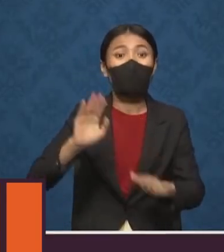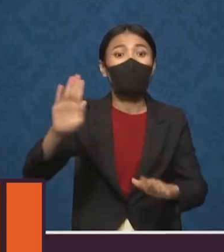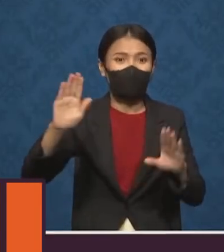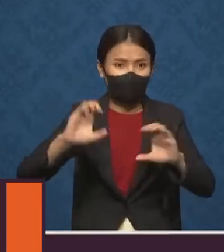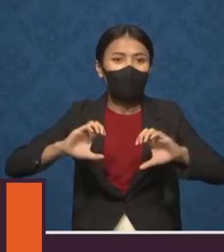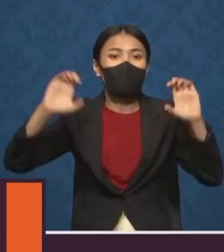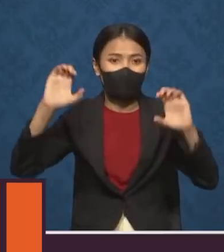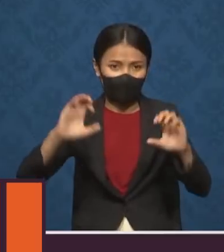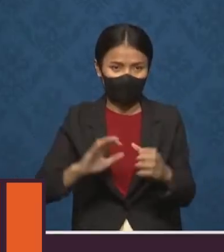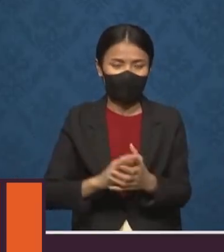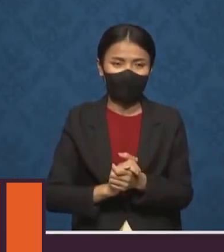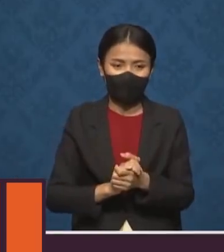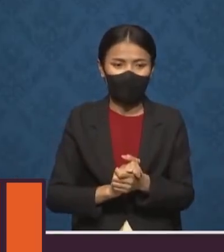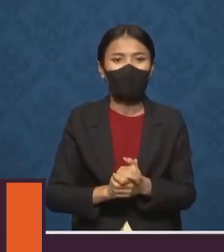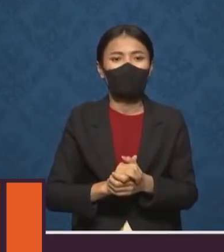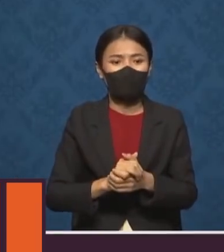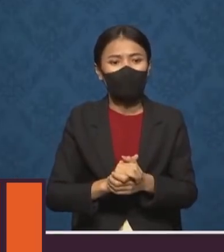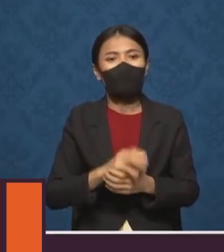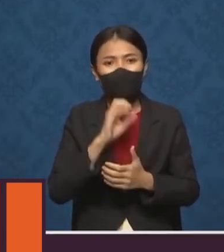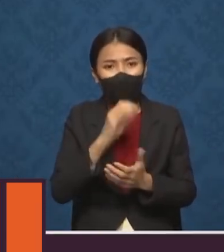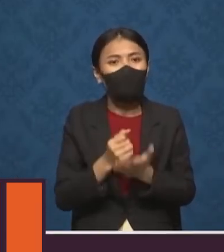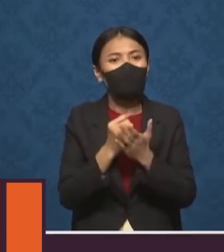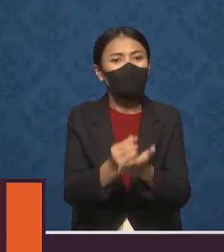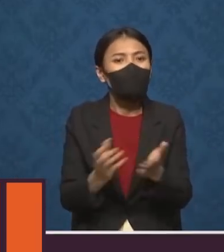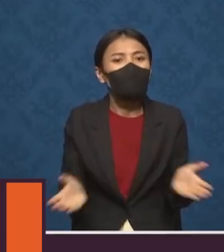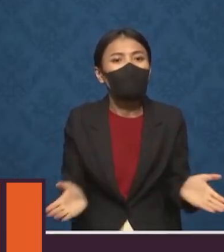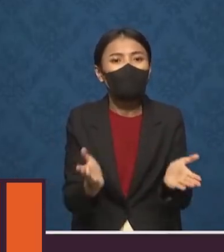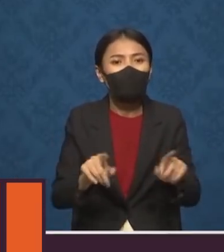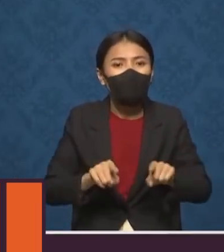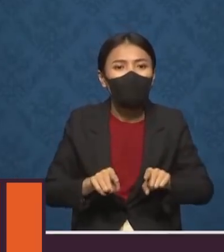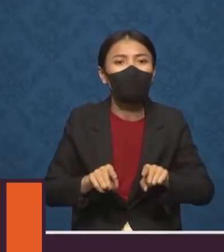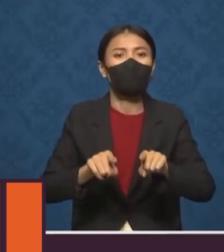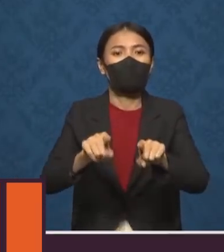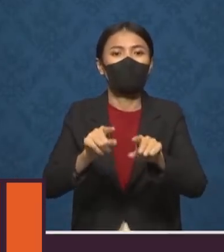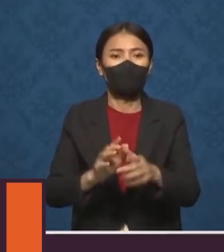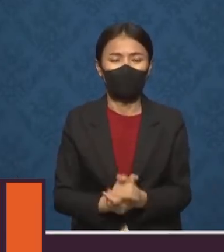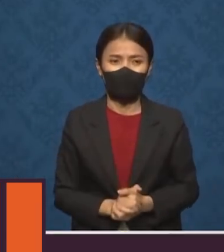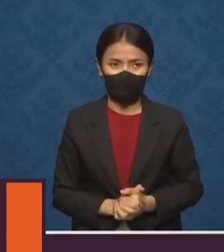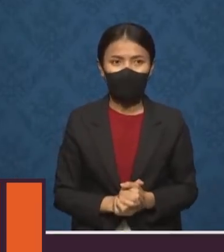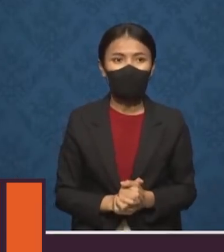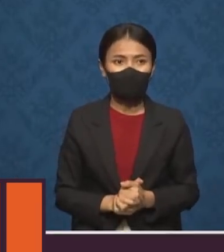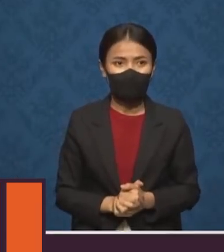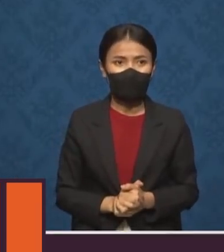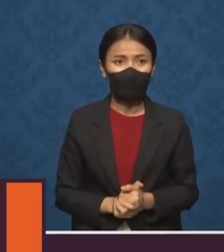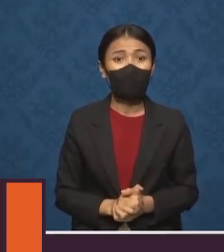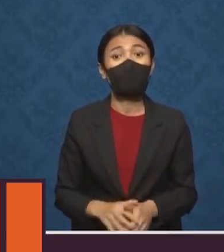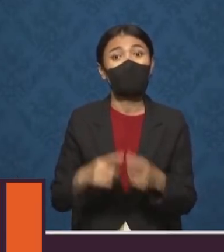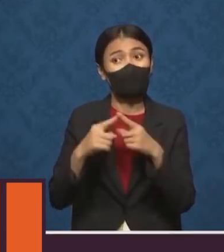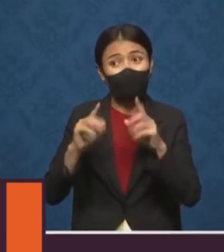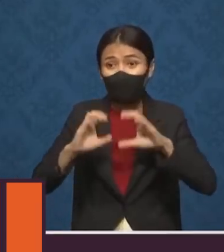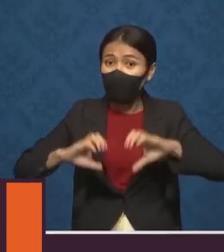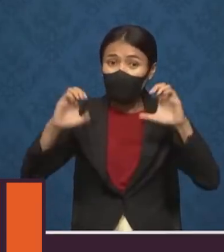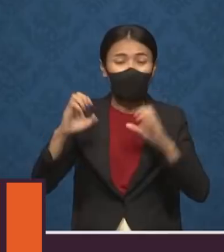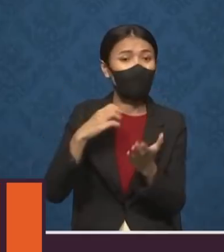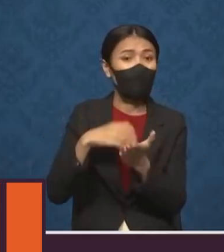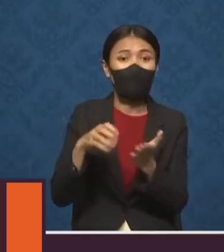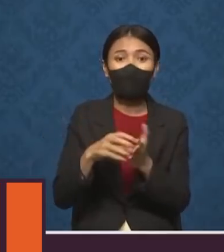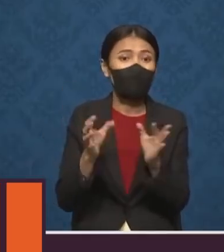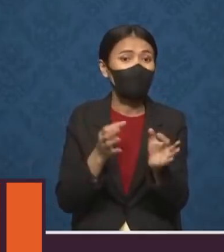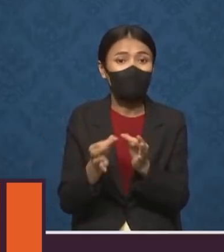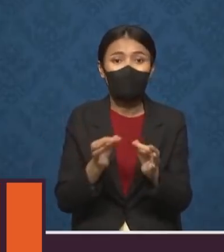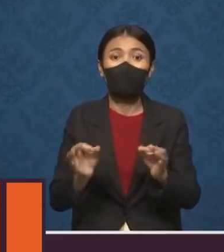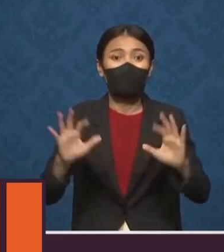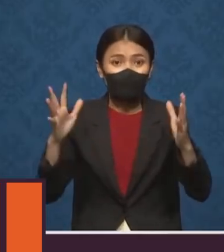ข้างหลังของรัฐบาลประยุทธ์ซึ่งเป็นเหรียญอีกด้านของการพัฒนาที่รัฐบาลไม่เคยพูดถึงเลยท่านประธาน